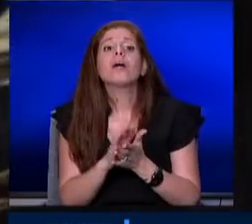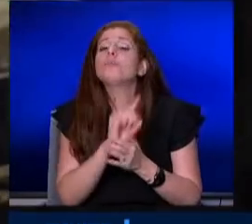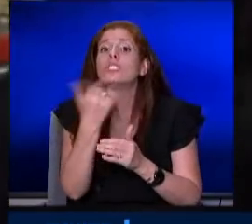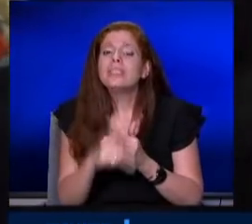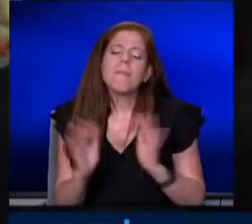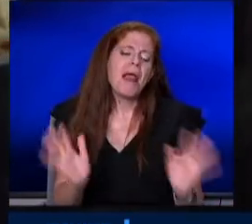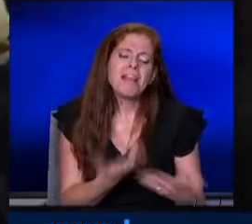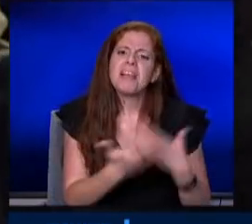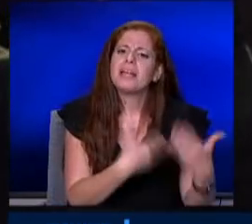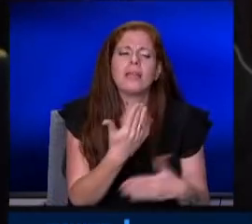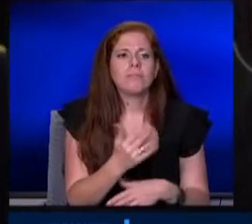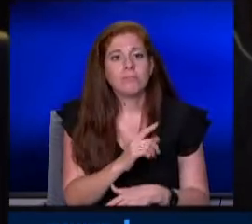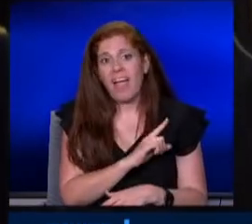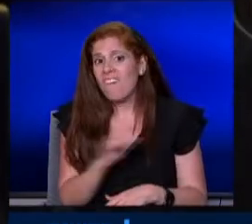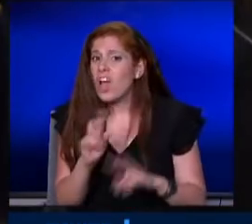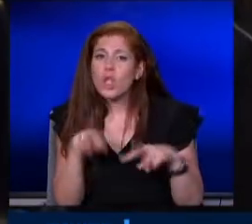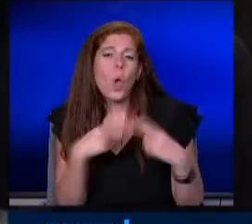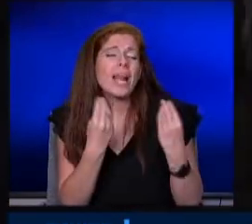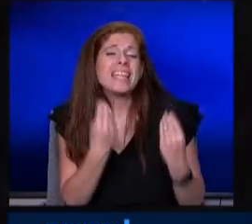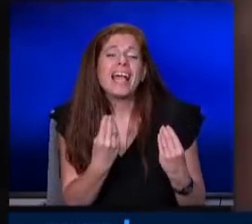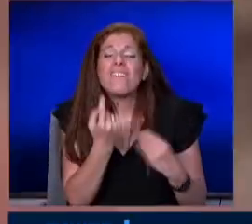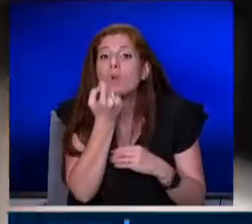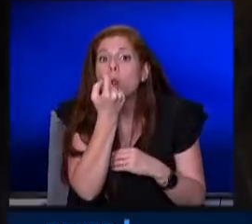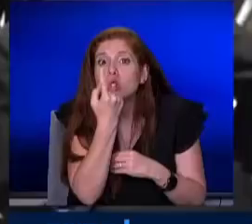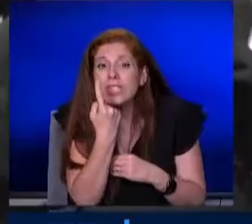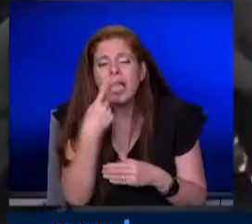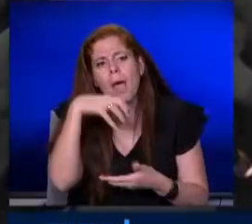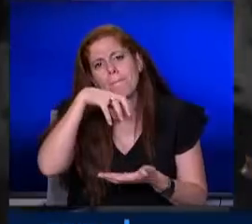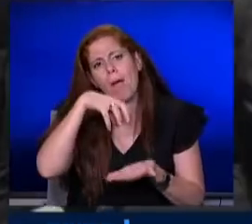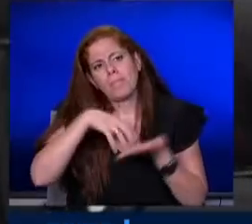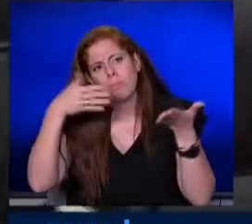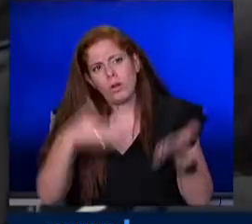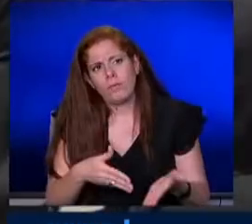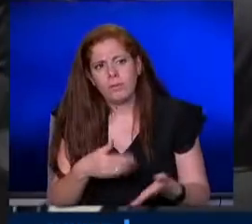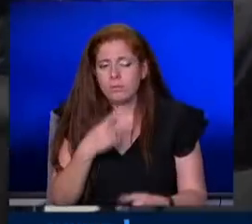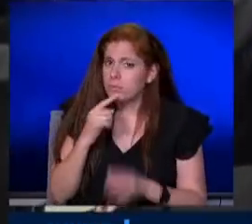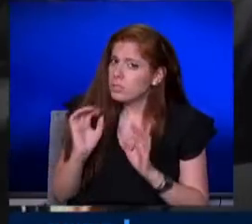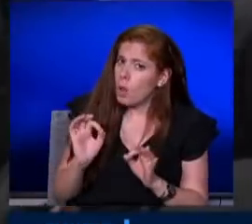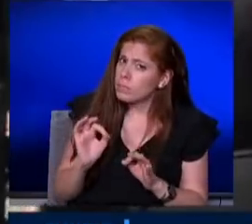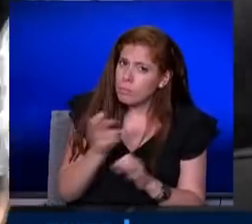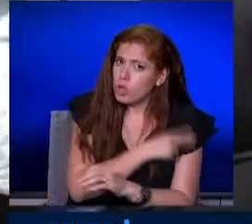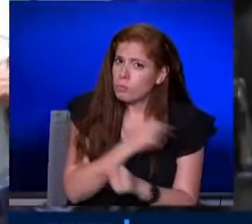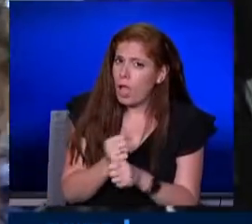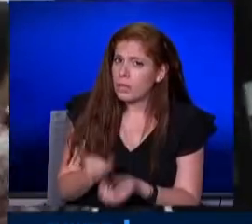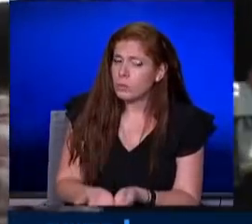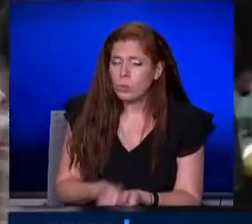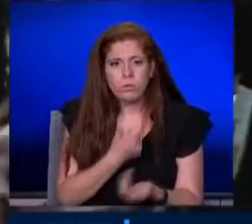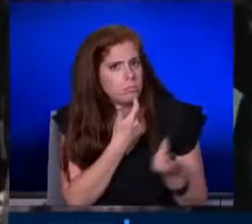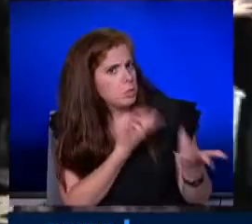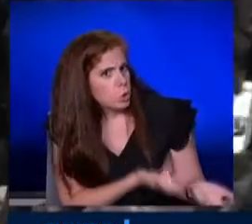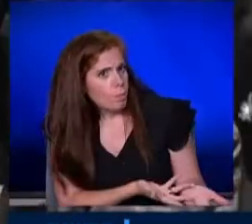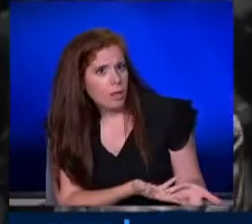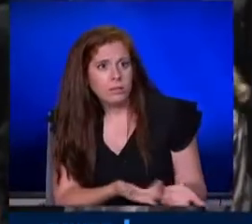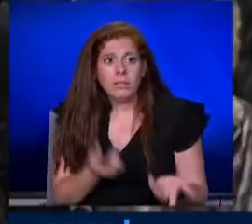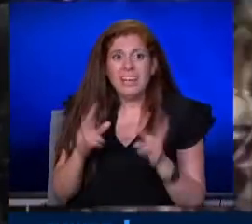אף אחד לא מורשה להתעכב ולו לשנייה בתוך מתחם הקבר. זה לא בסדר מה שהמשטרה עשו פה. מה זאת אומרת? לא יודע, בציון